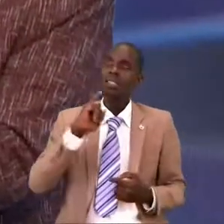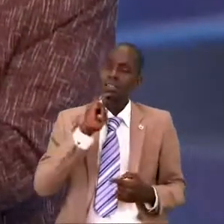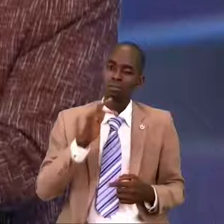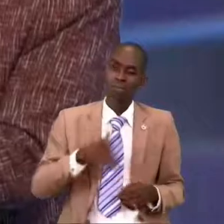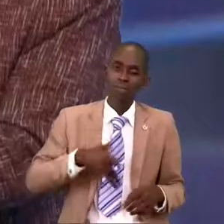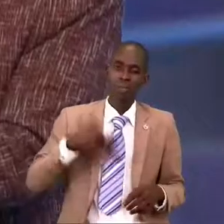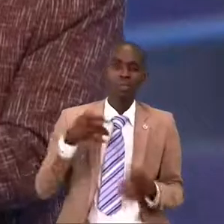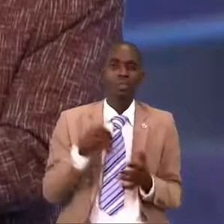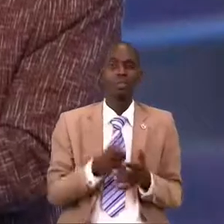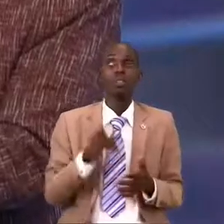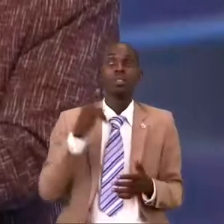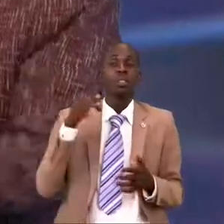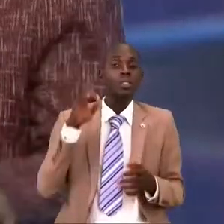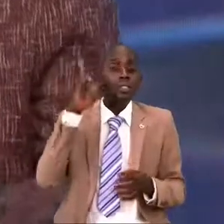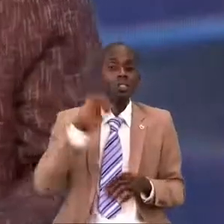compatit.